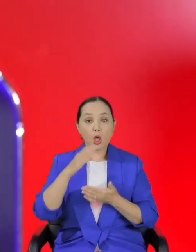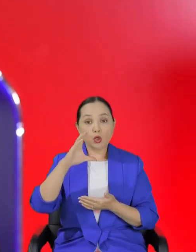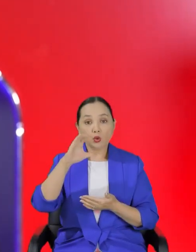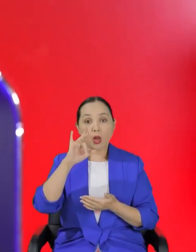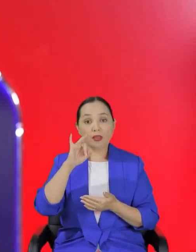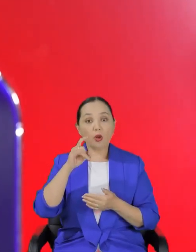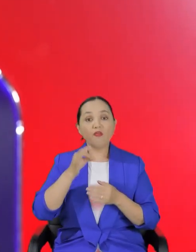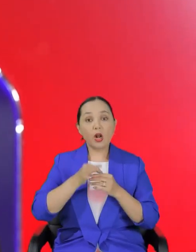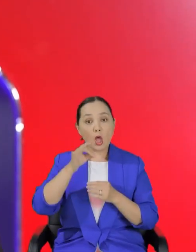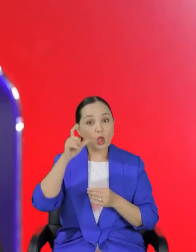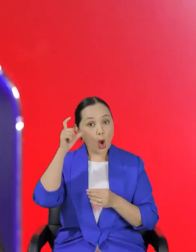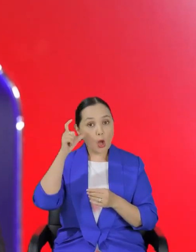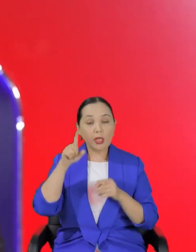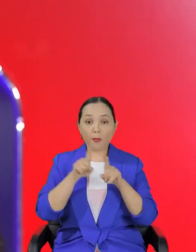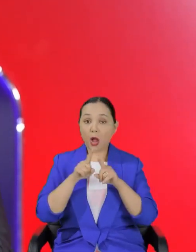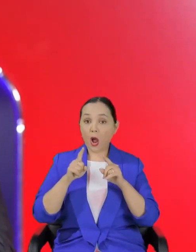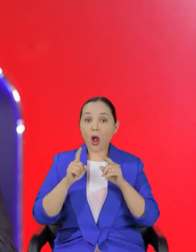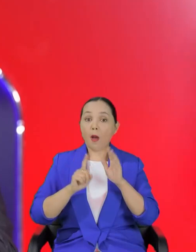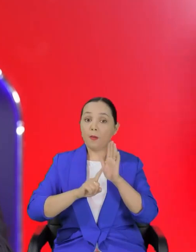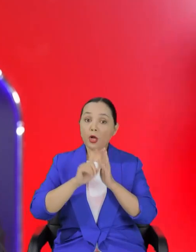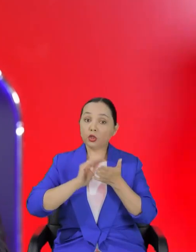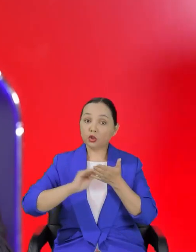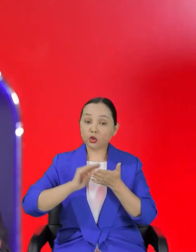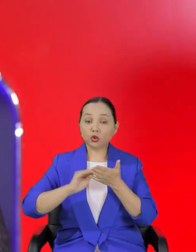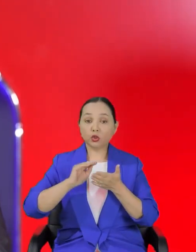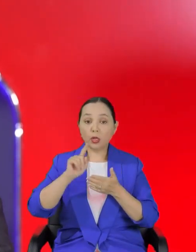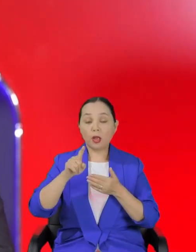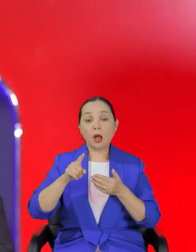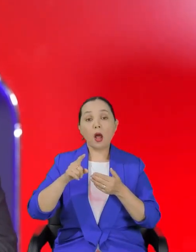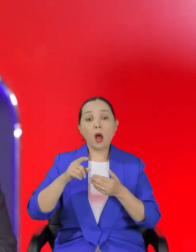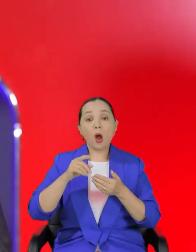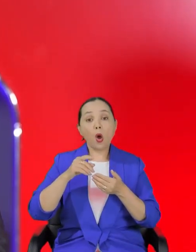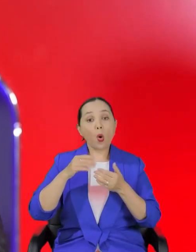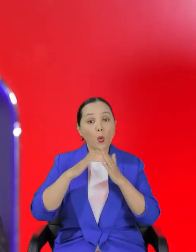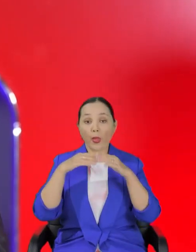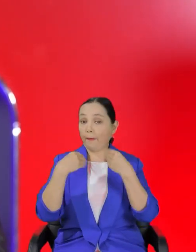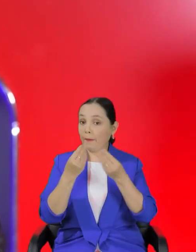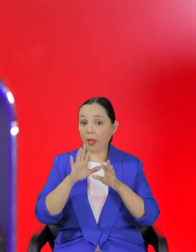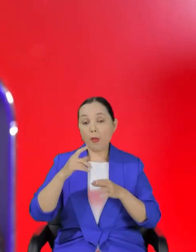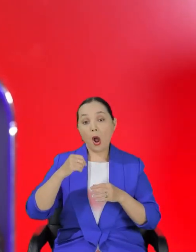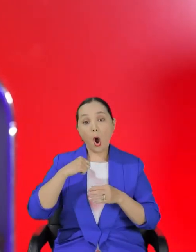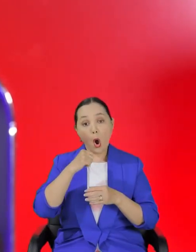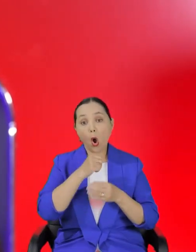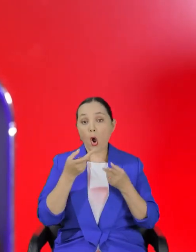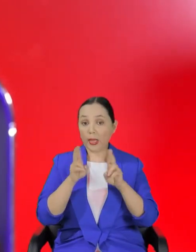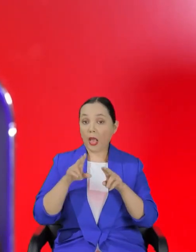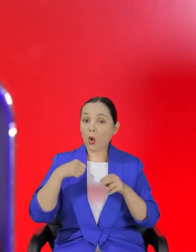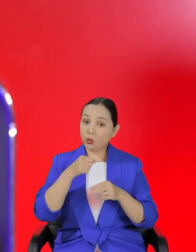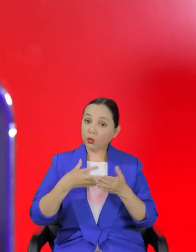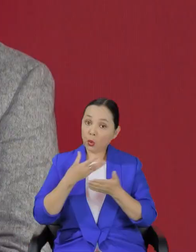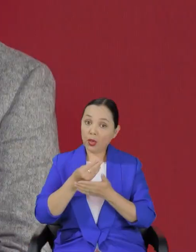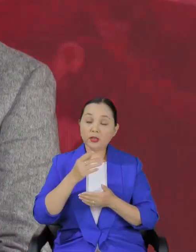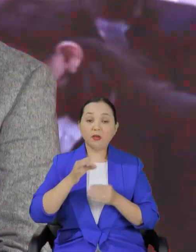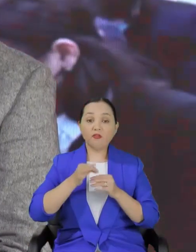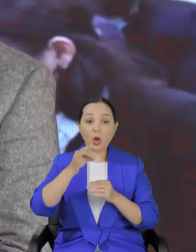Surxondaryo viloyati hokimi ham endi jurnalistlarga uy beriladi, boshlang'ich to'lovini hokimiyat to'lab bersin. Qolganini ularning o'zi qoplashsin degan fikrni bildirdi.